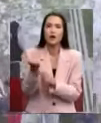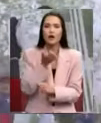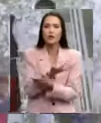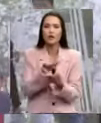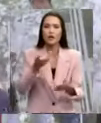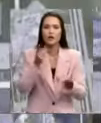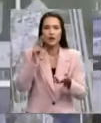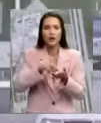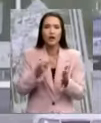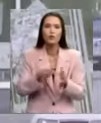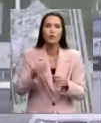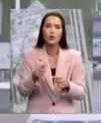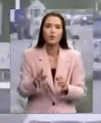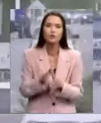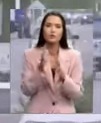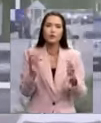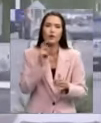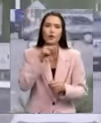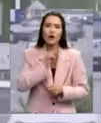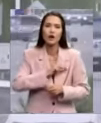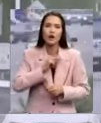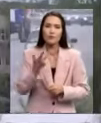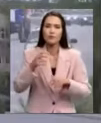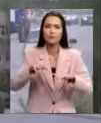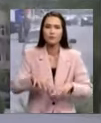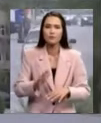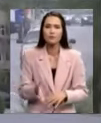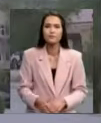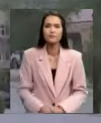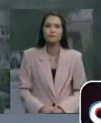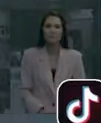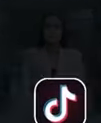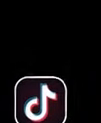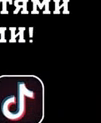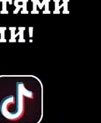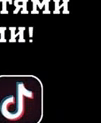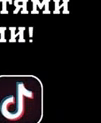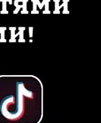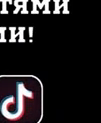больше 300 рабочих мест. Жанар Масугутова, Мухаммед Шаткам, Атамикен Бизнес.